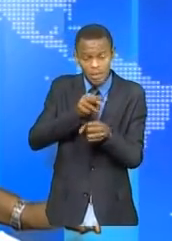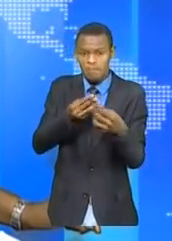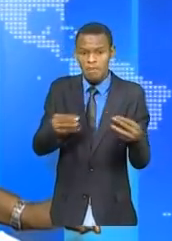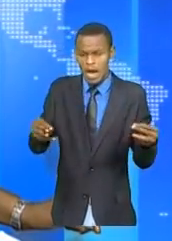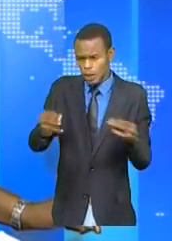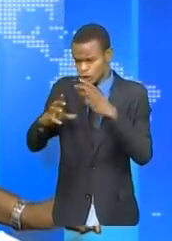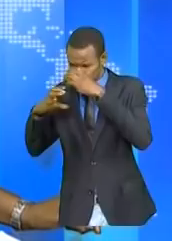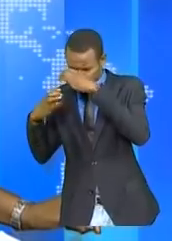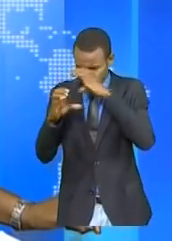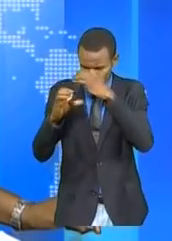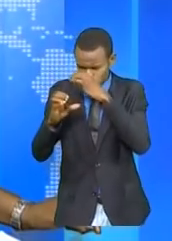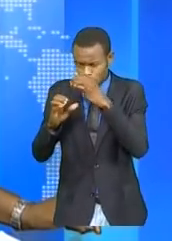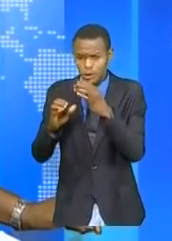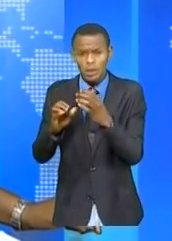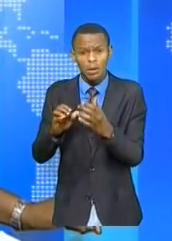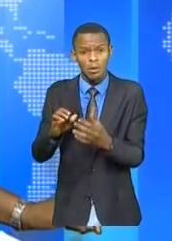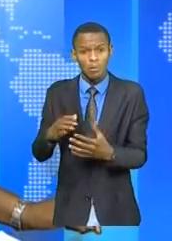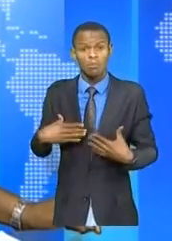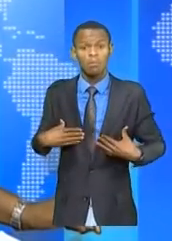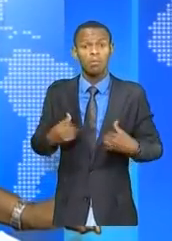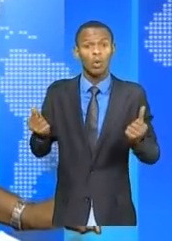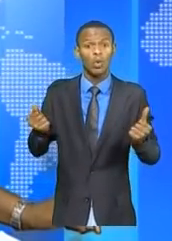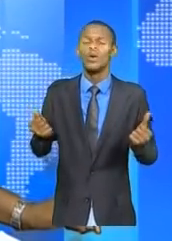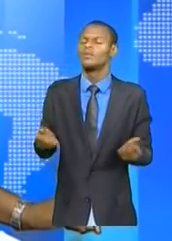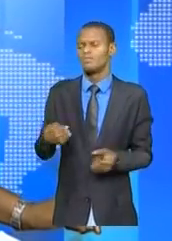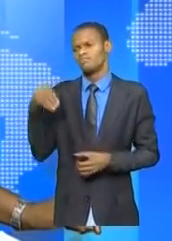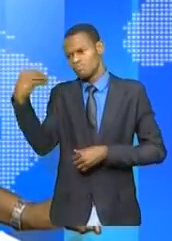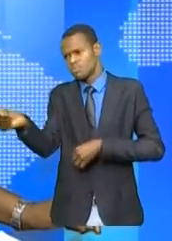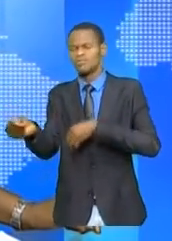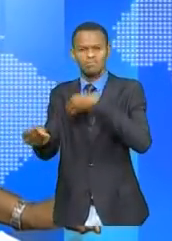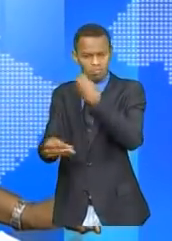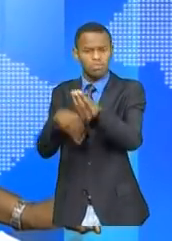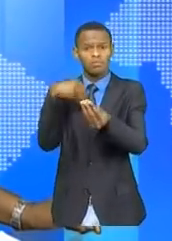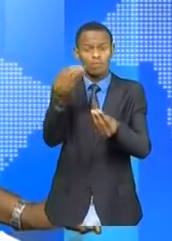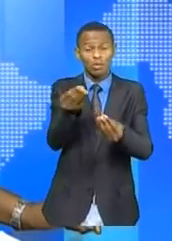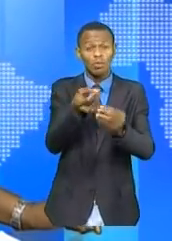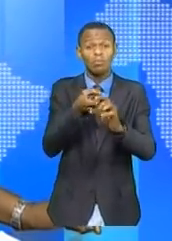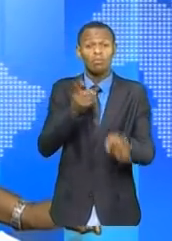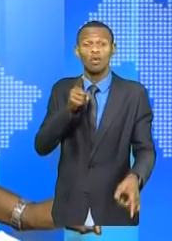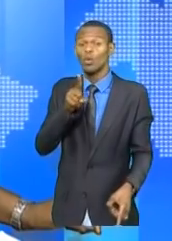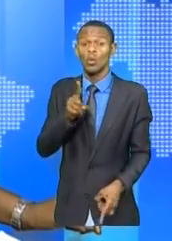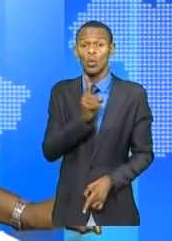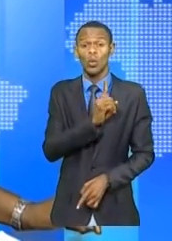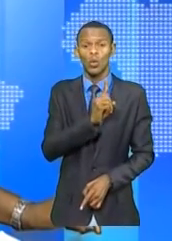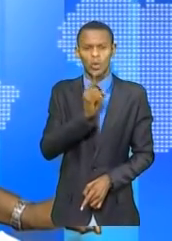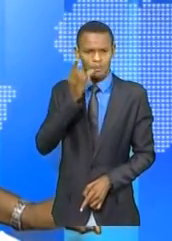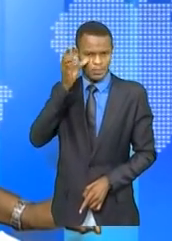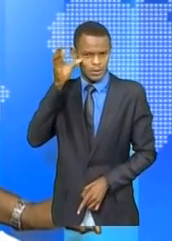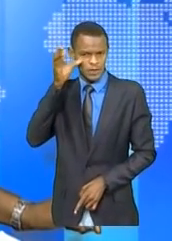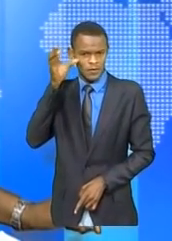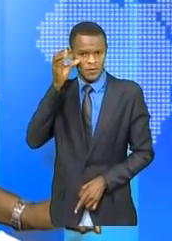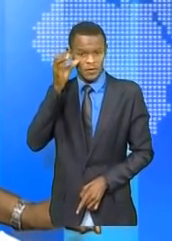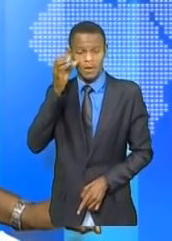COICA. C'est le vice-ministre des Affaires étrangères sud-coréen qui l'a remis à la vice-ministre de la Santé. Témoin